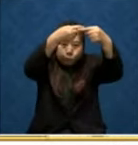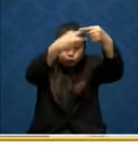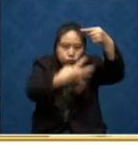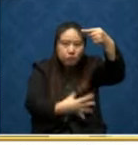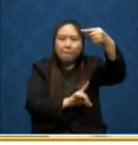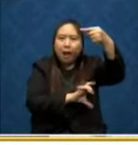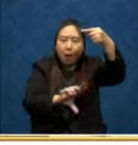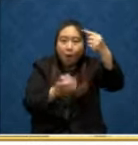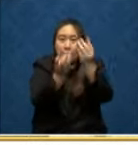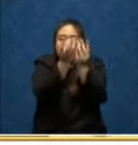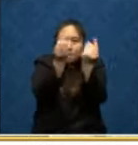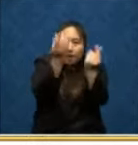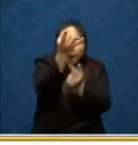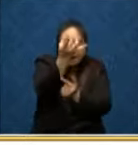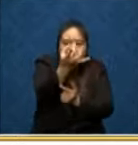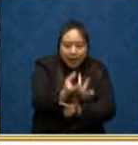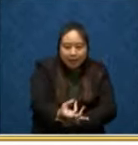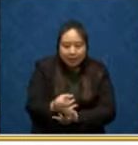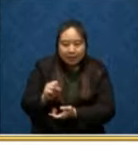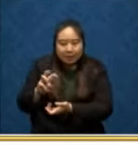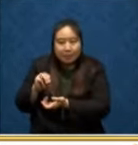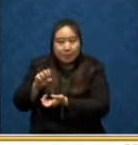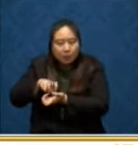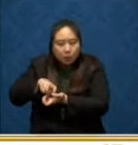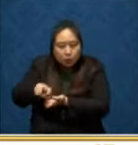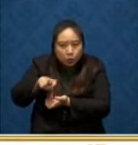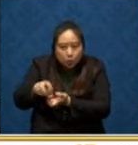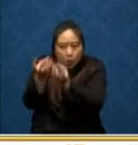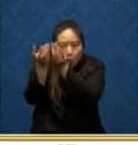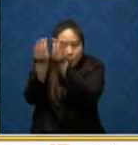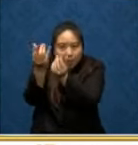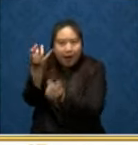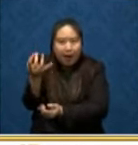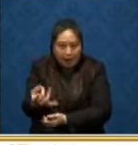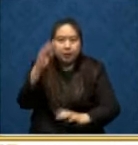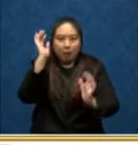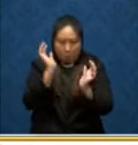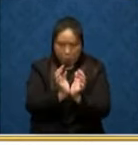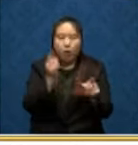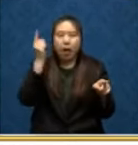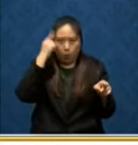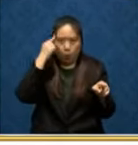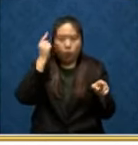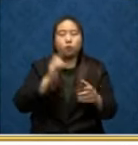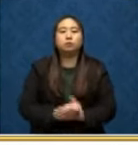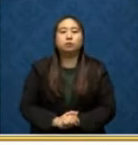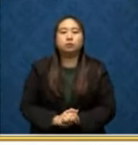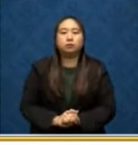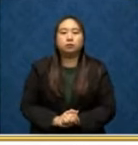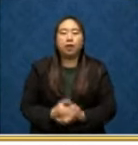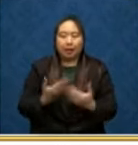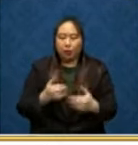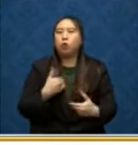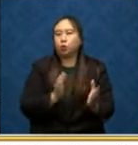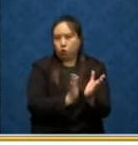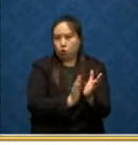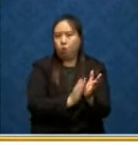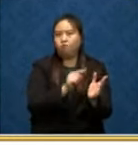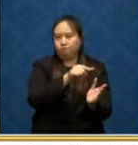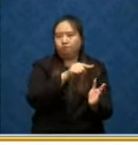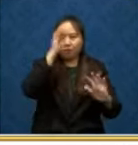เบอร์อะไรSMSจากไหนตำรวจท่านก็ทราบหมดครับแล้วก็ต้องขอชื่นชมในความหวังดีของตำรวจนะครับ